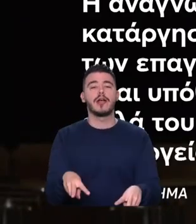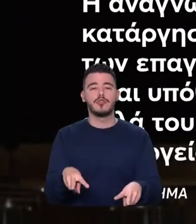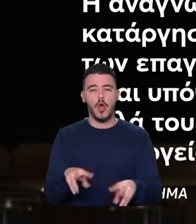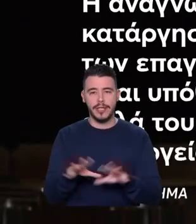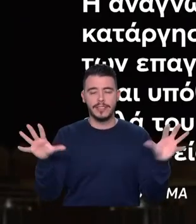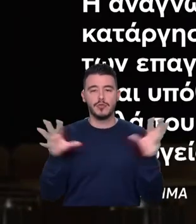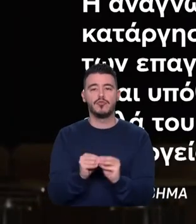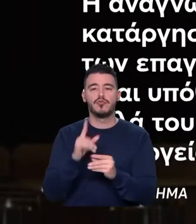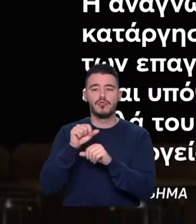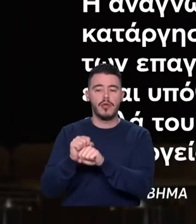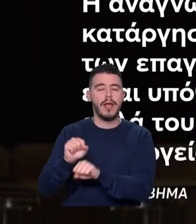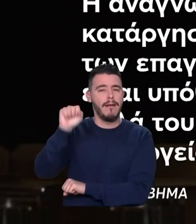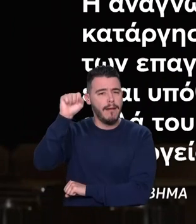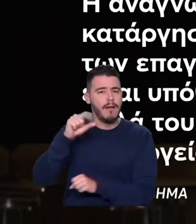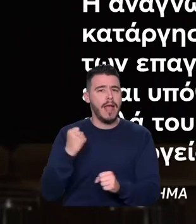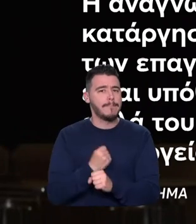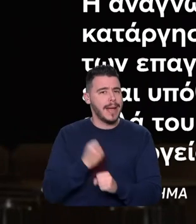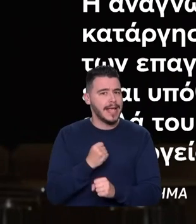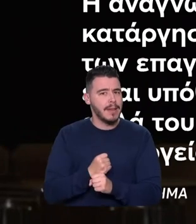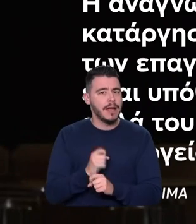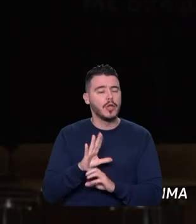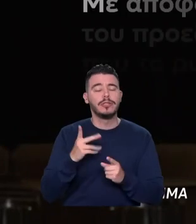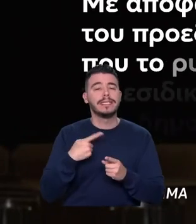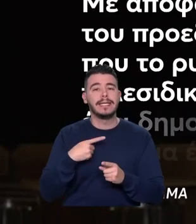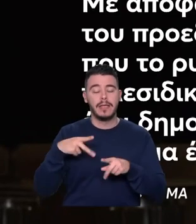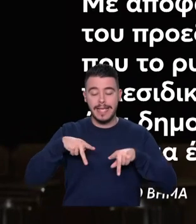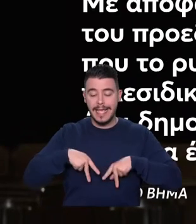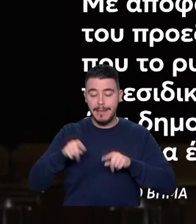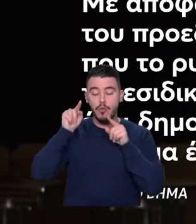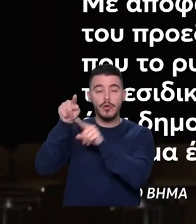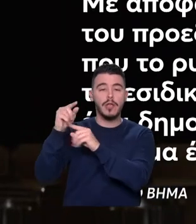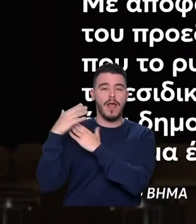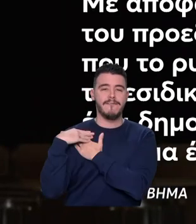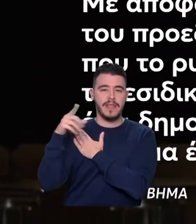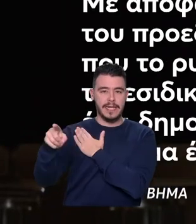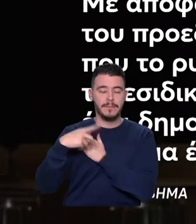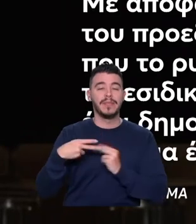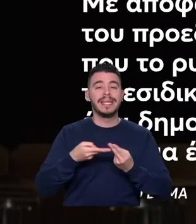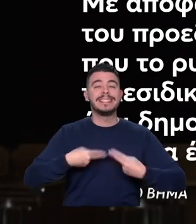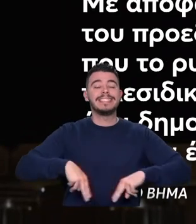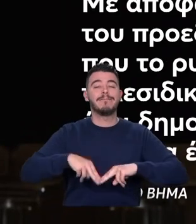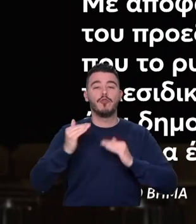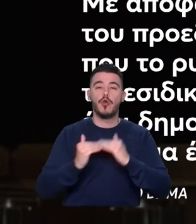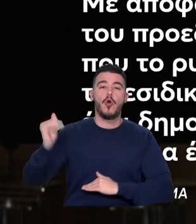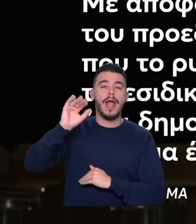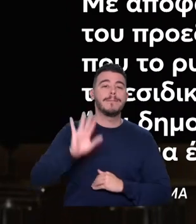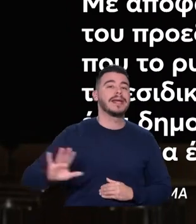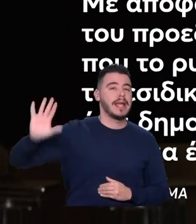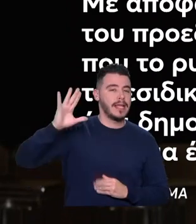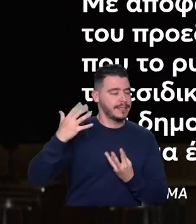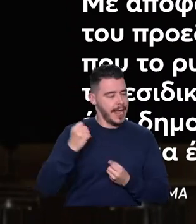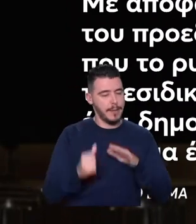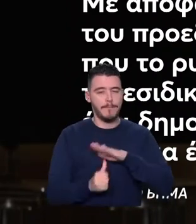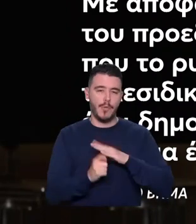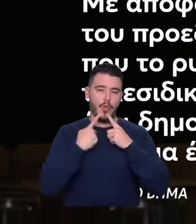των επαγγελμάτων δεν είναι υπόθεση των ιδιωτών αλλά του αρμόδιου Υπουργείου. Με απόφαση του Συμβουλίου της Επικρατείας επί του Προεδρικού Διατάγματος που το ρυθμίζει, η